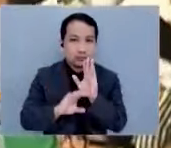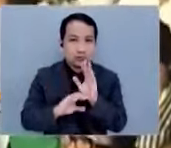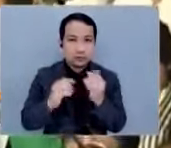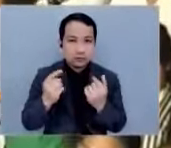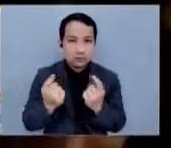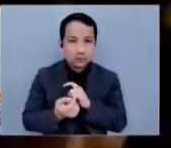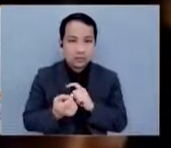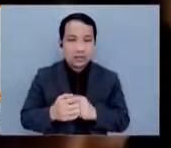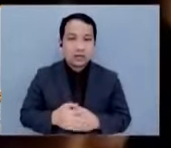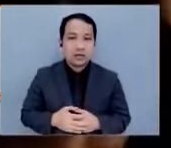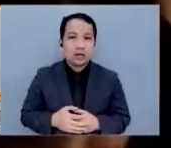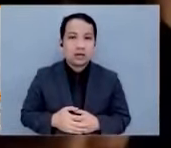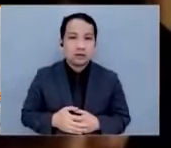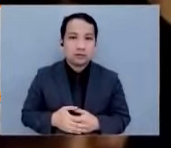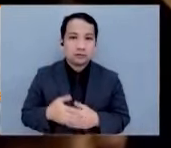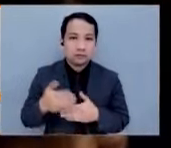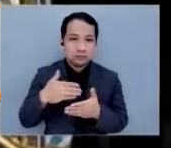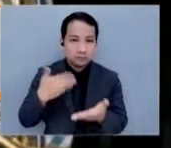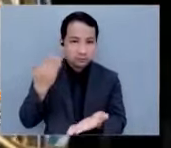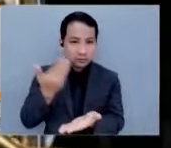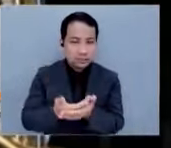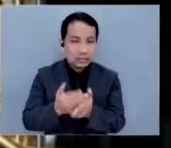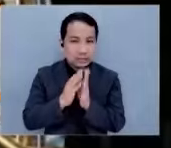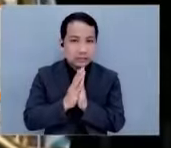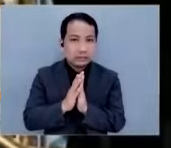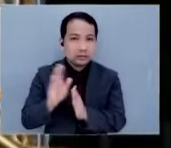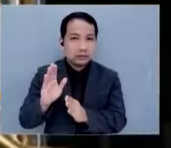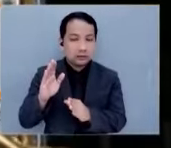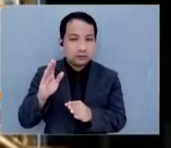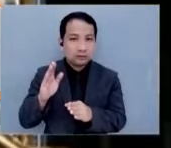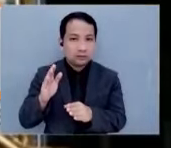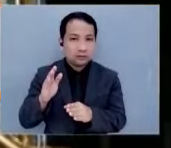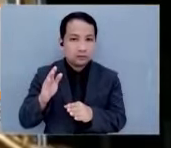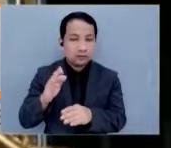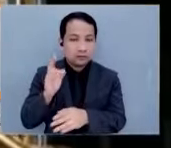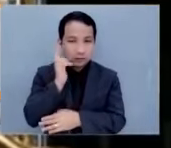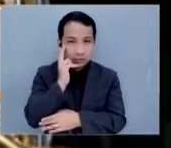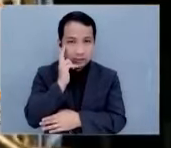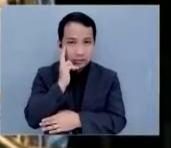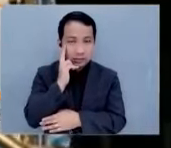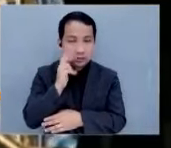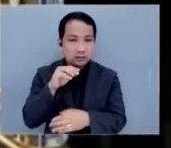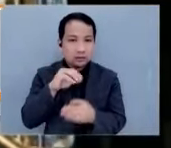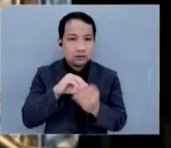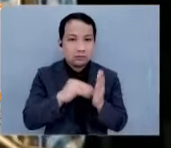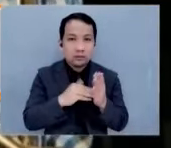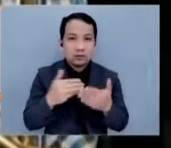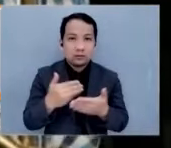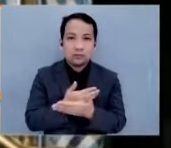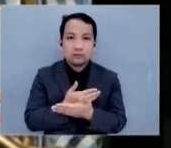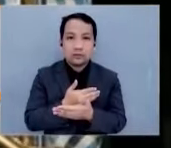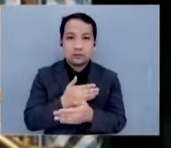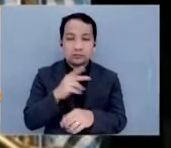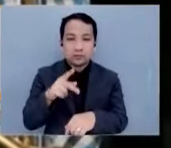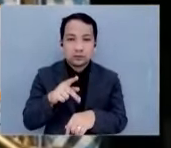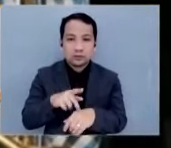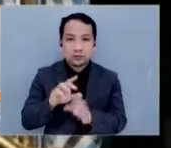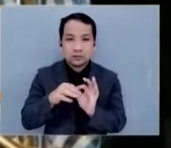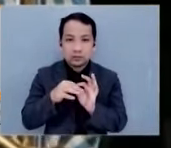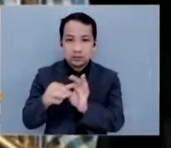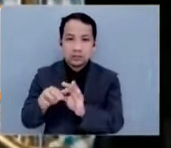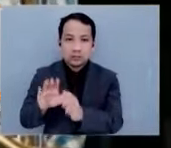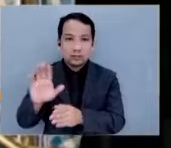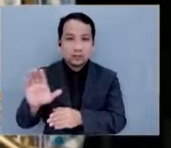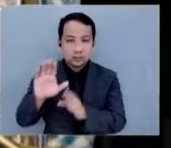At bago nito, dumalo rin ang prayer rally si Davao sa Duterte na itinaon sa bagong Pilipinas rally na pinangunahan naman ni